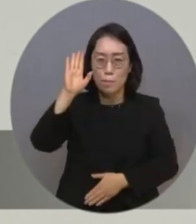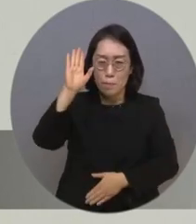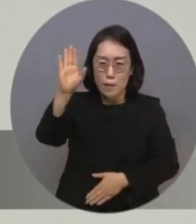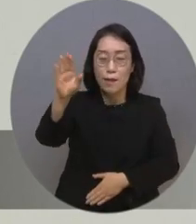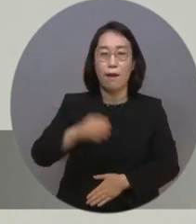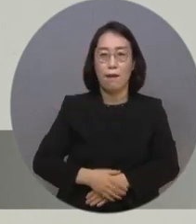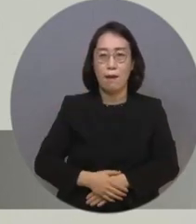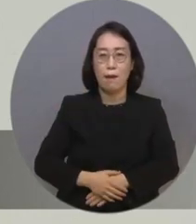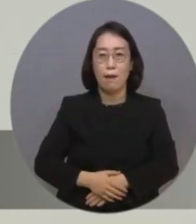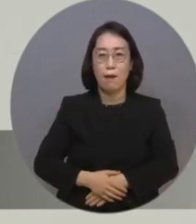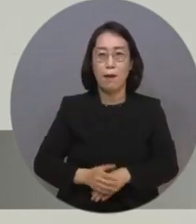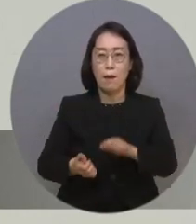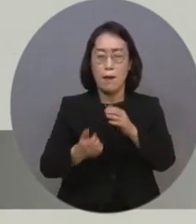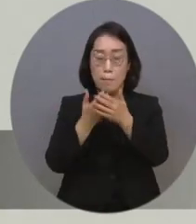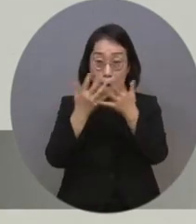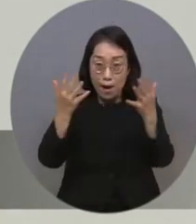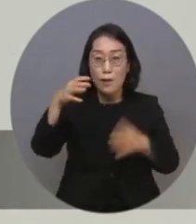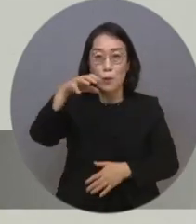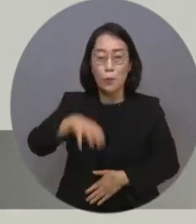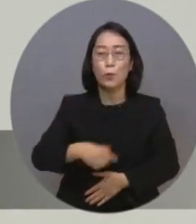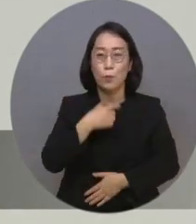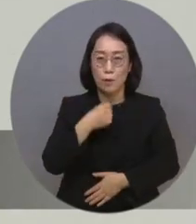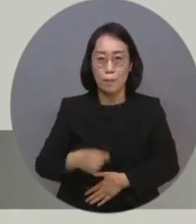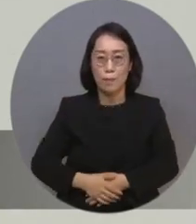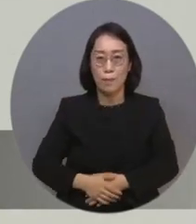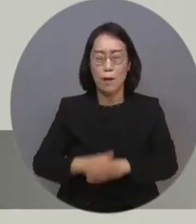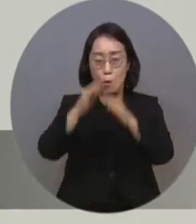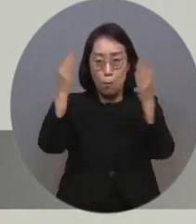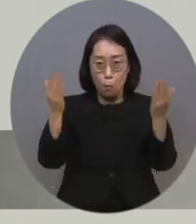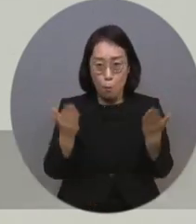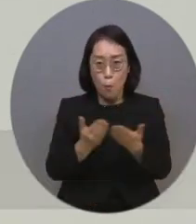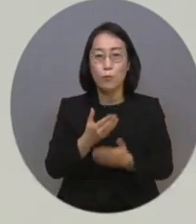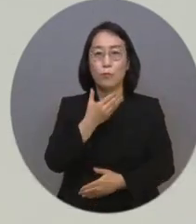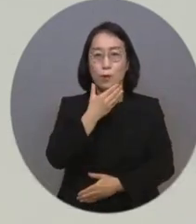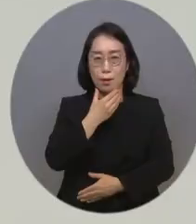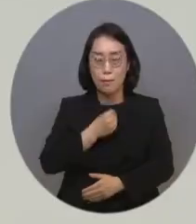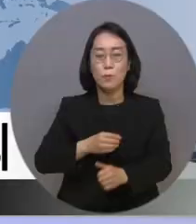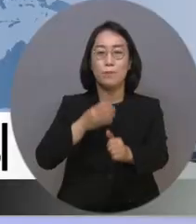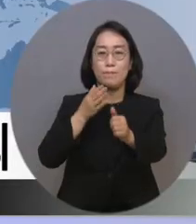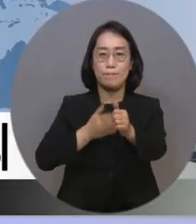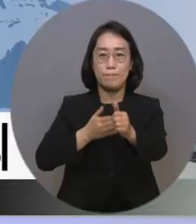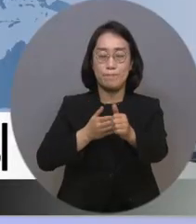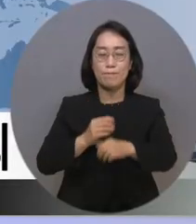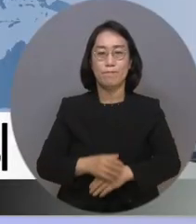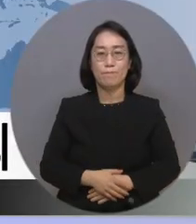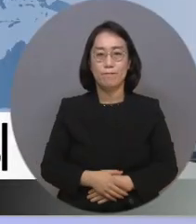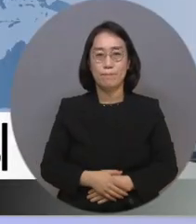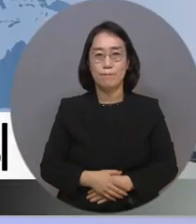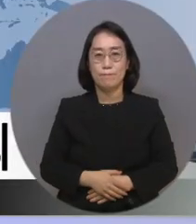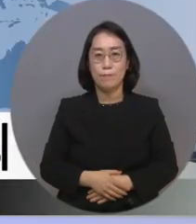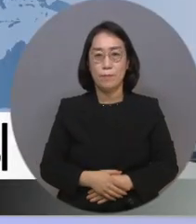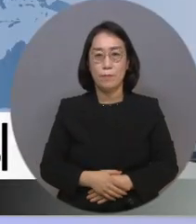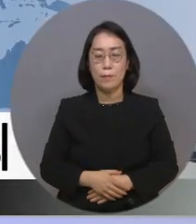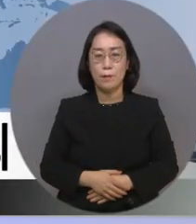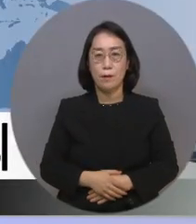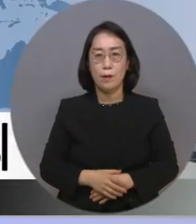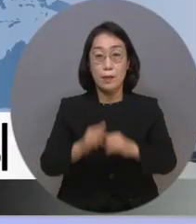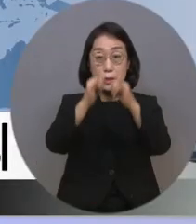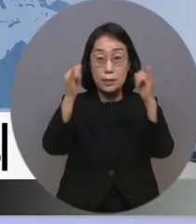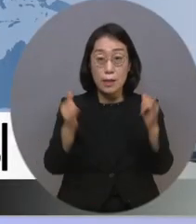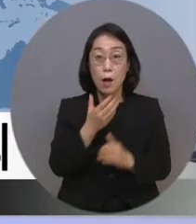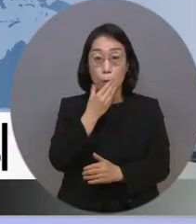여는 자리가 되기를 소원합니다. 새해 복 많이 받으십시오. 더 나은 사회복지를